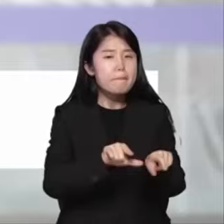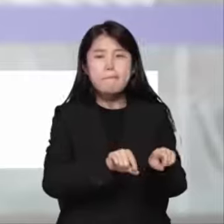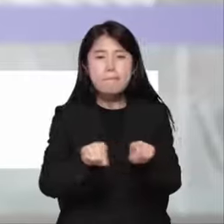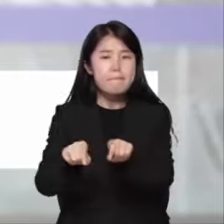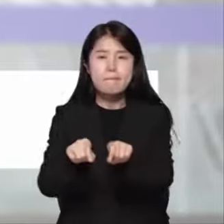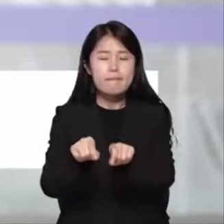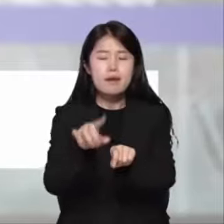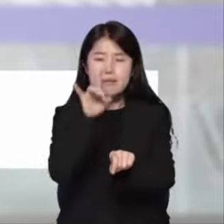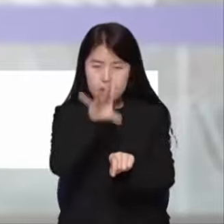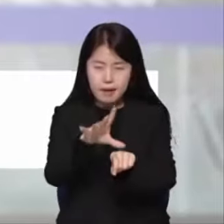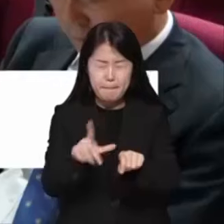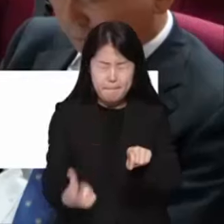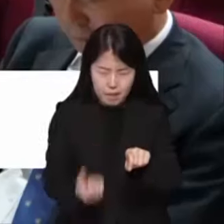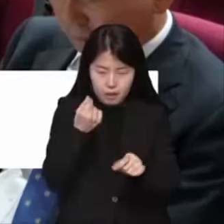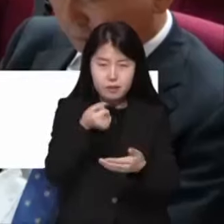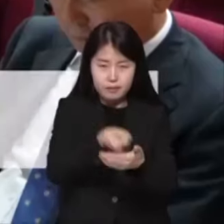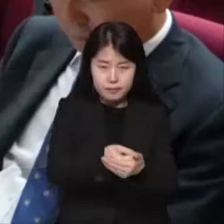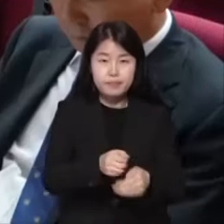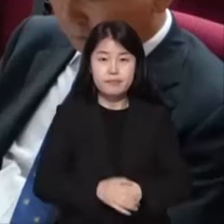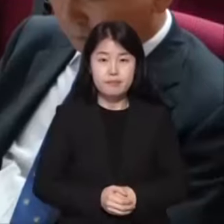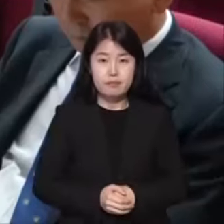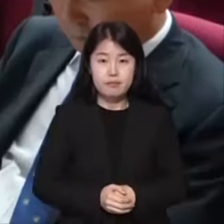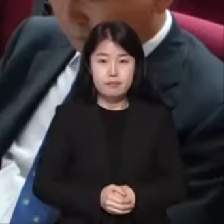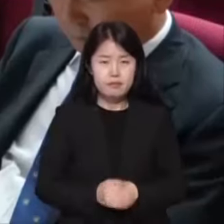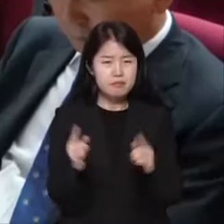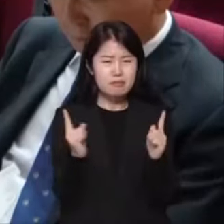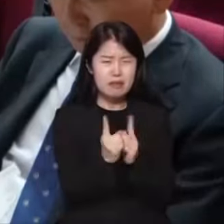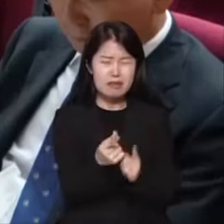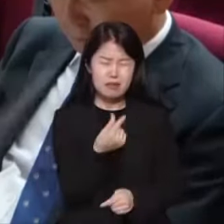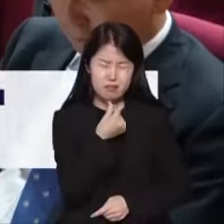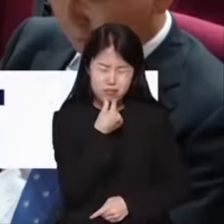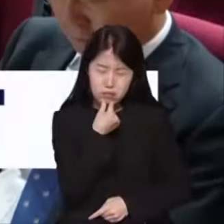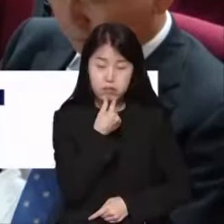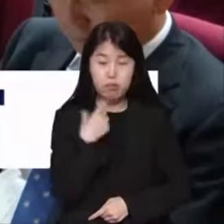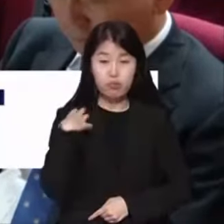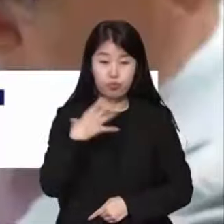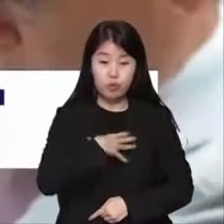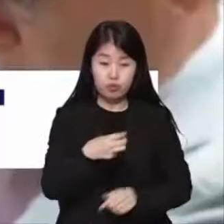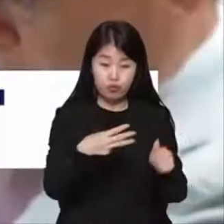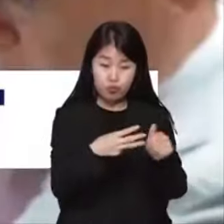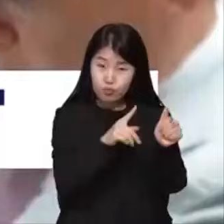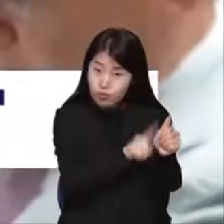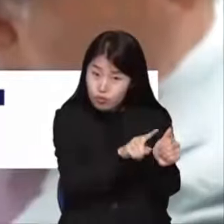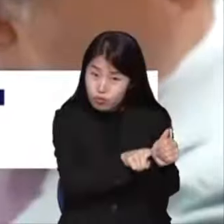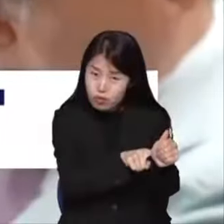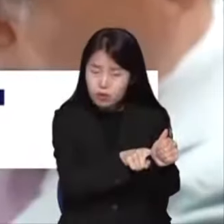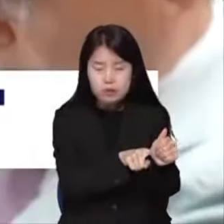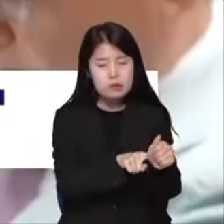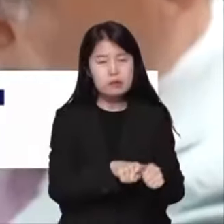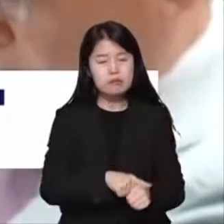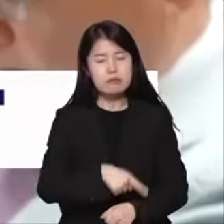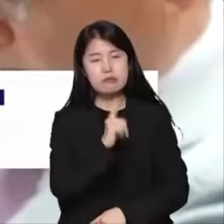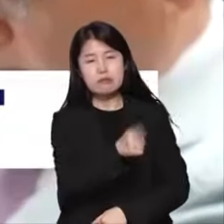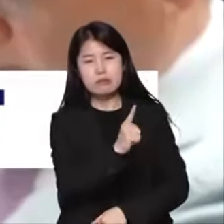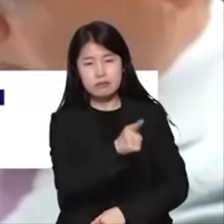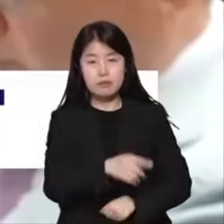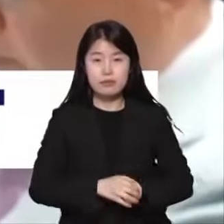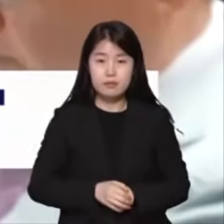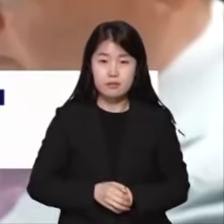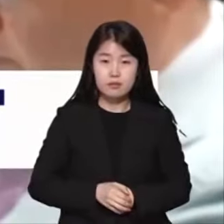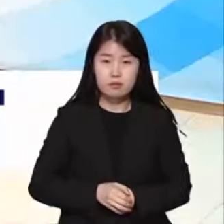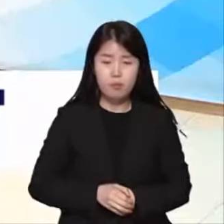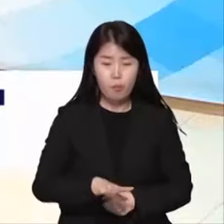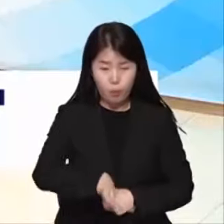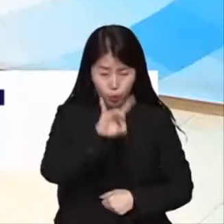않는 시간에 결론을 내려서 만남을 거부하는 김산 무안군수에 대해서는 작심 발언을 이어갔습니다.